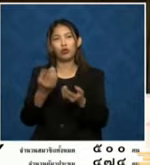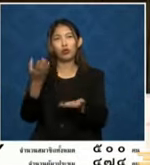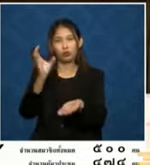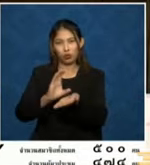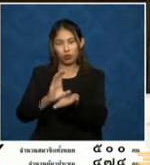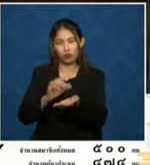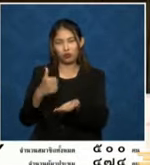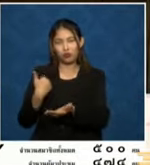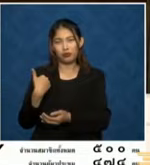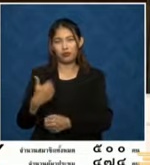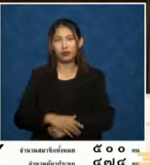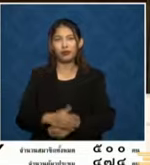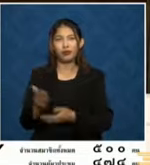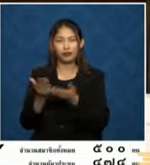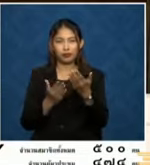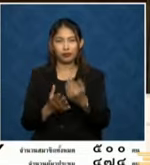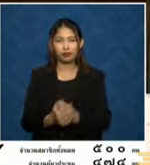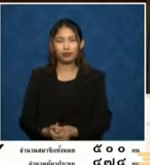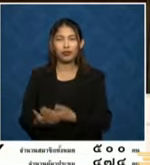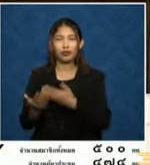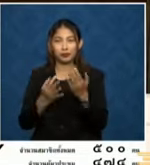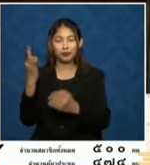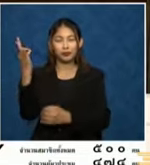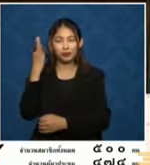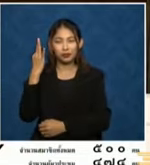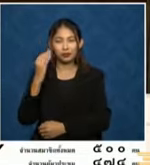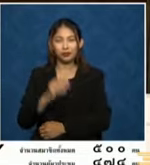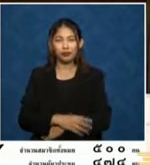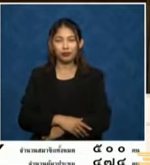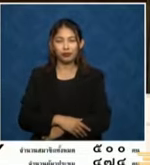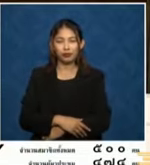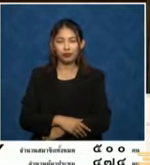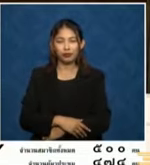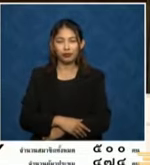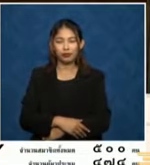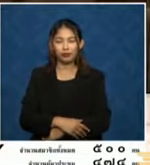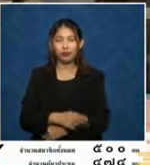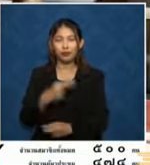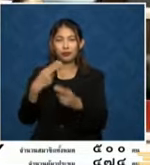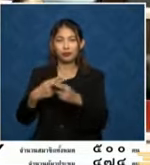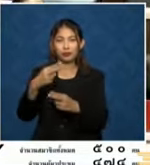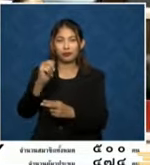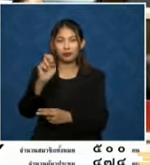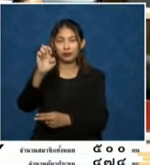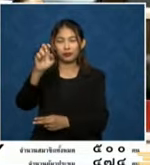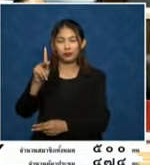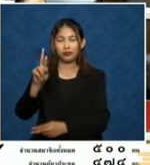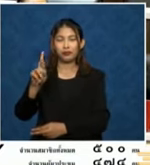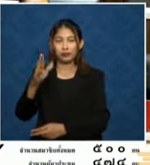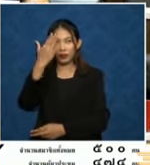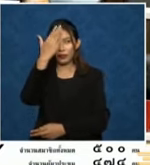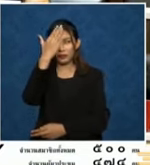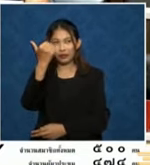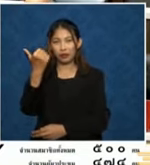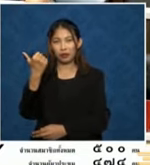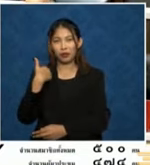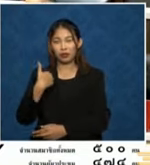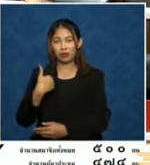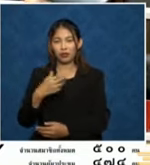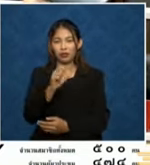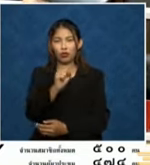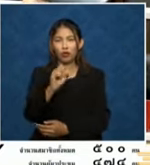ได้ครับขอเชิญครับ ได้ครับเชิญฟังคลิปเลยครับเป็นคลิปของท่านนิกรนะครับที่พยายามจะให้ข้อมูลว่าส.ส.นั้นตอบแบบสอบ